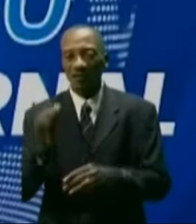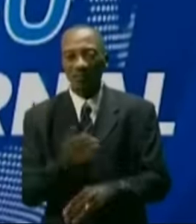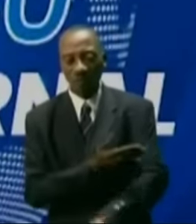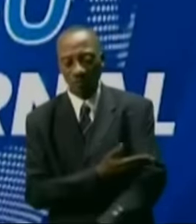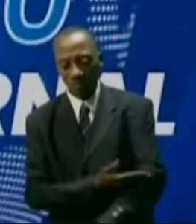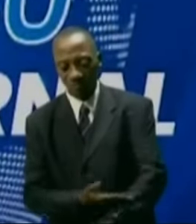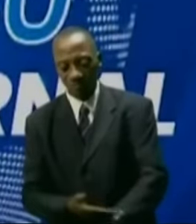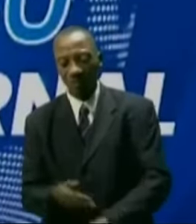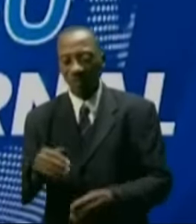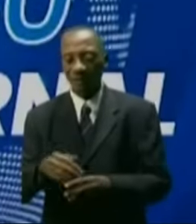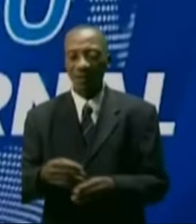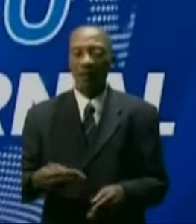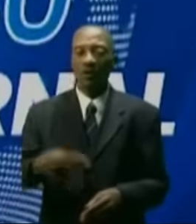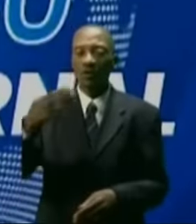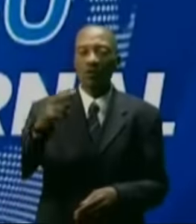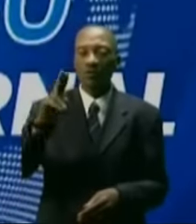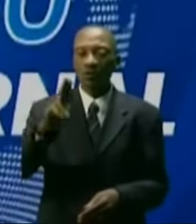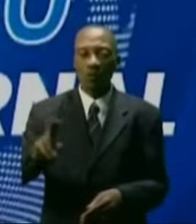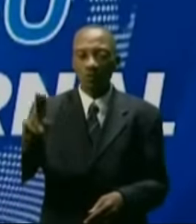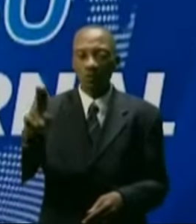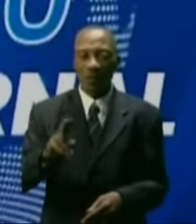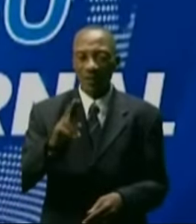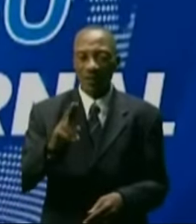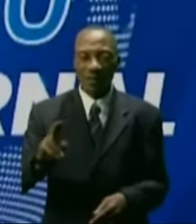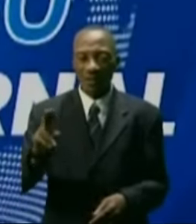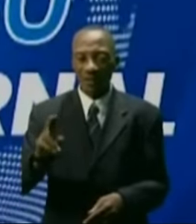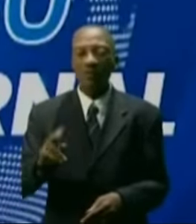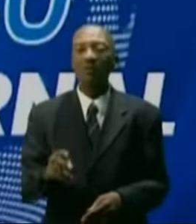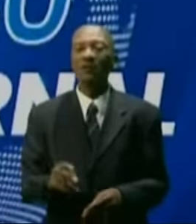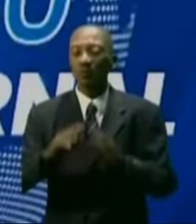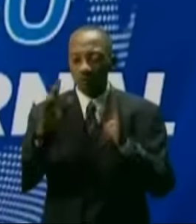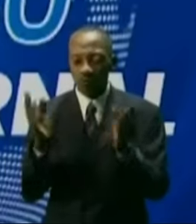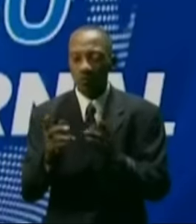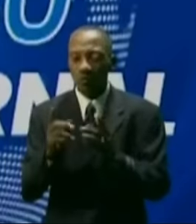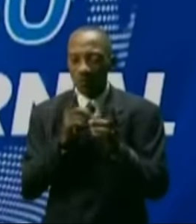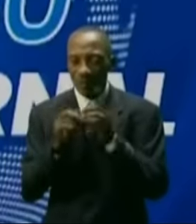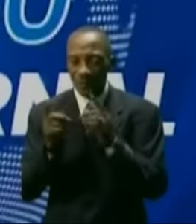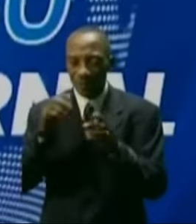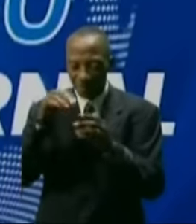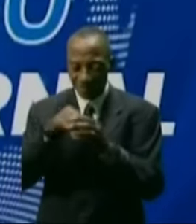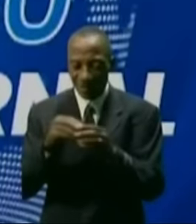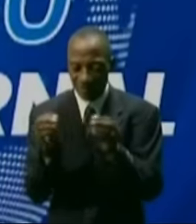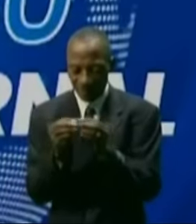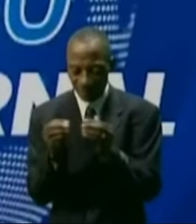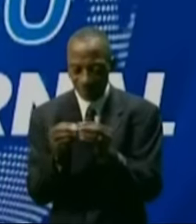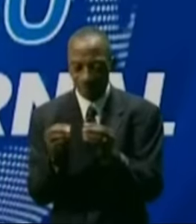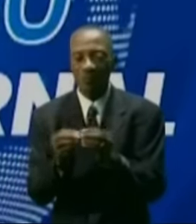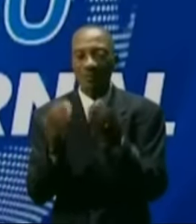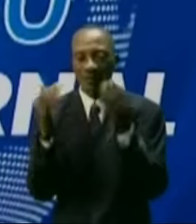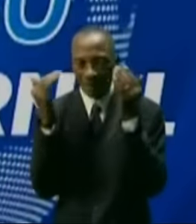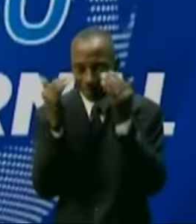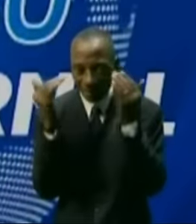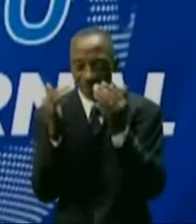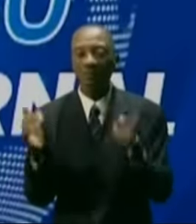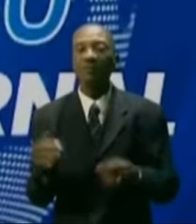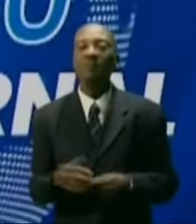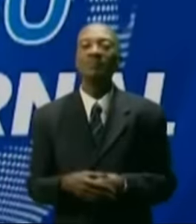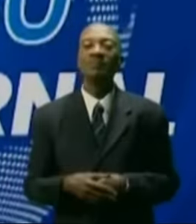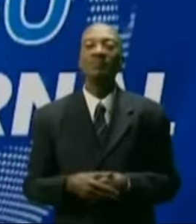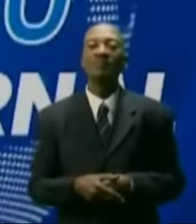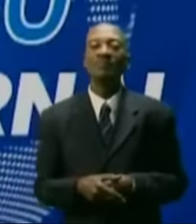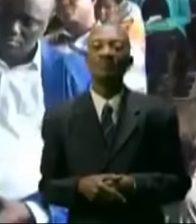Haut-Touélé pour réfléchir autour du thème face au changement climatique. Protéger la forêt, c'est notre affaire. Mamita Bangoulou nous en dit un peu